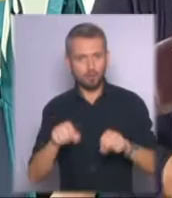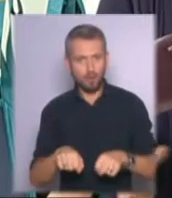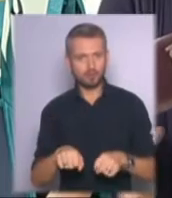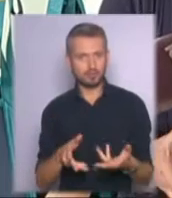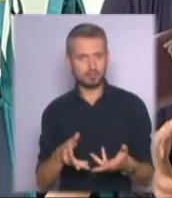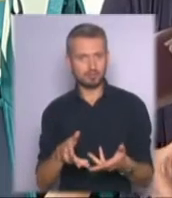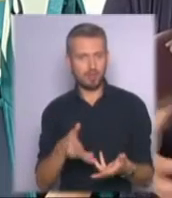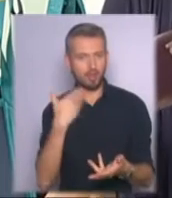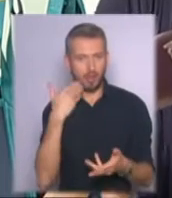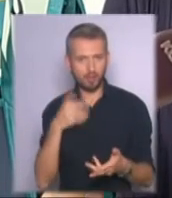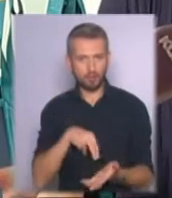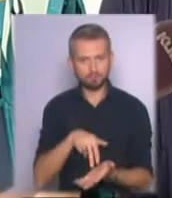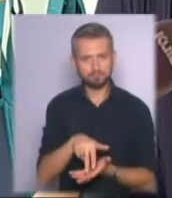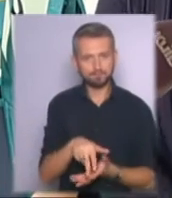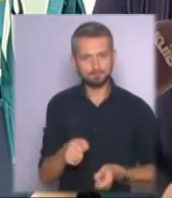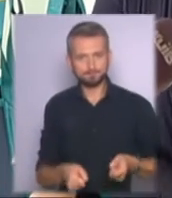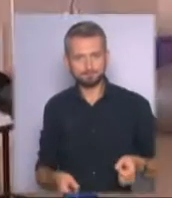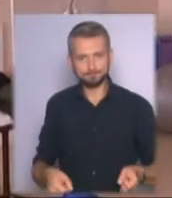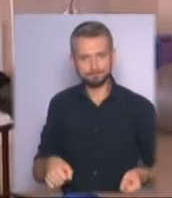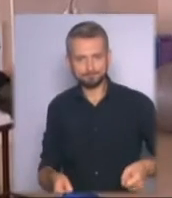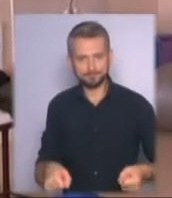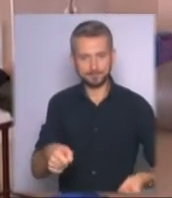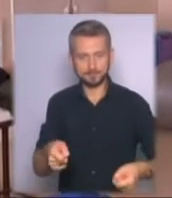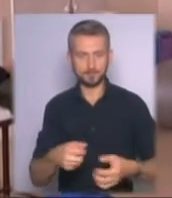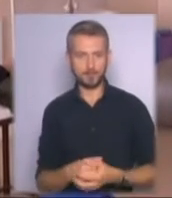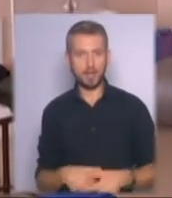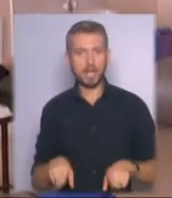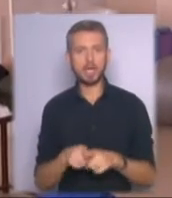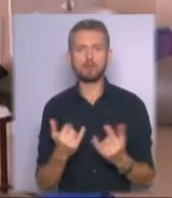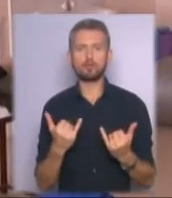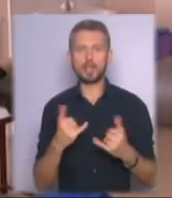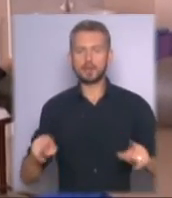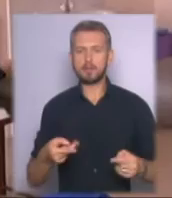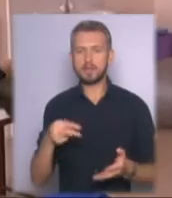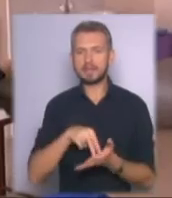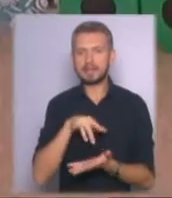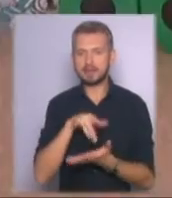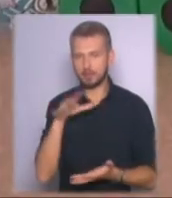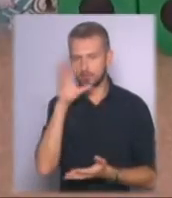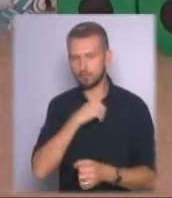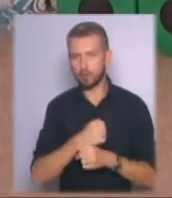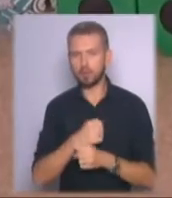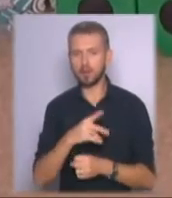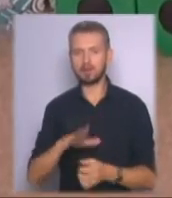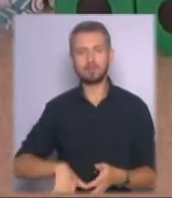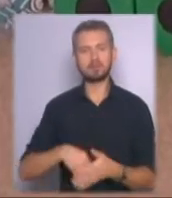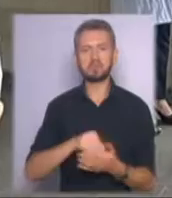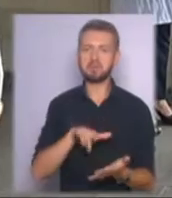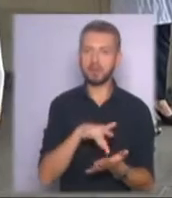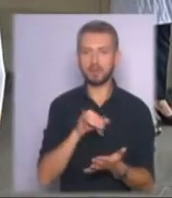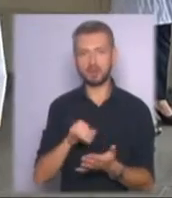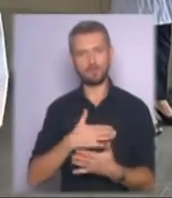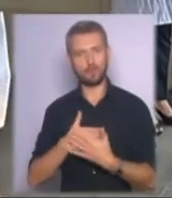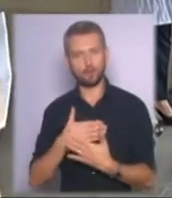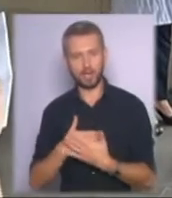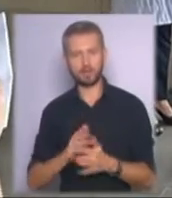Він може теж відновлювати навики ходьби. Такий сучасний реабілітаційний центр вдалося зробити на волонтерські та міські кошти. Заступник голови